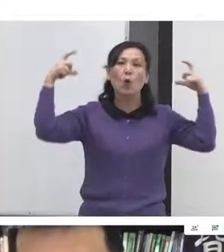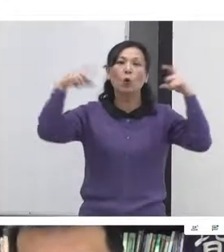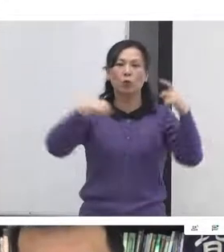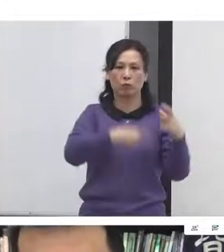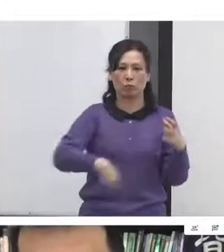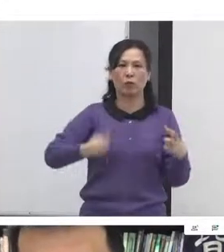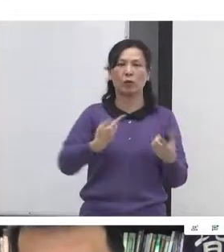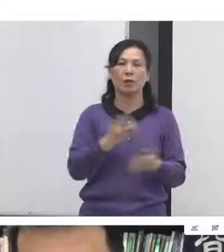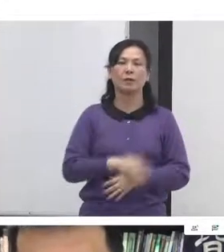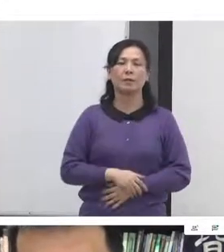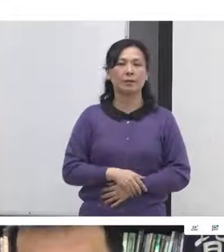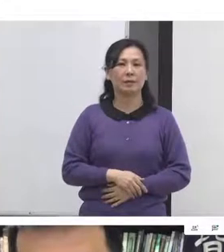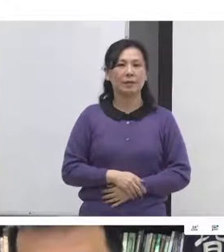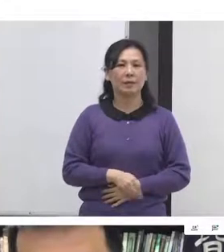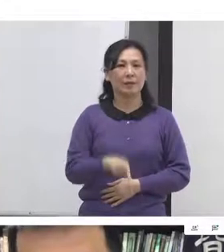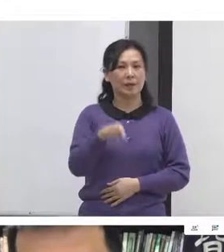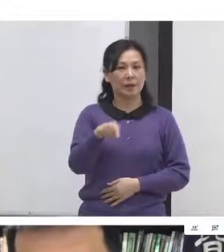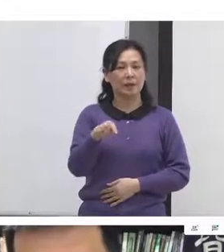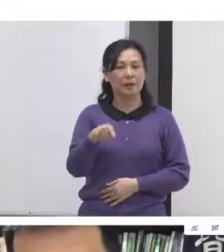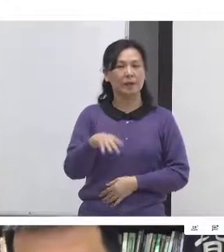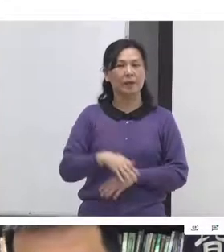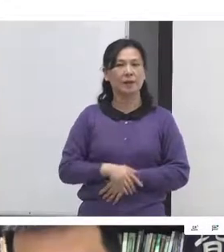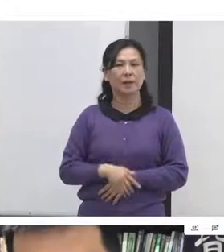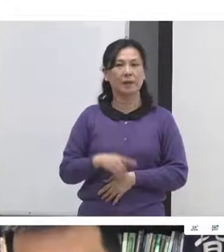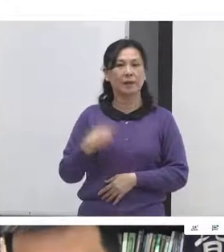说，这是过去我们